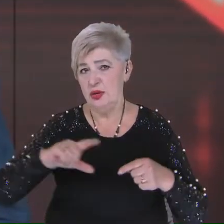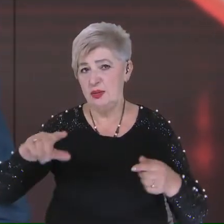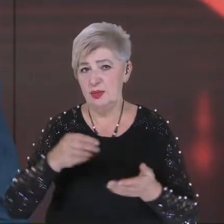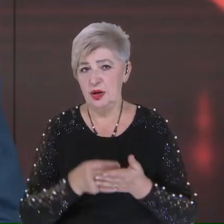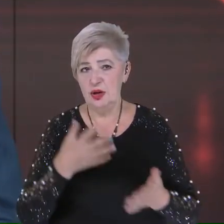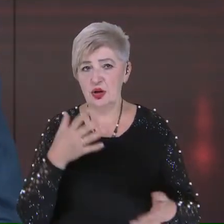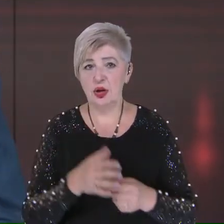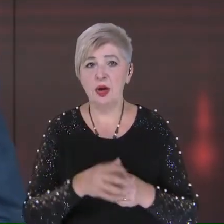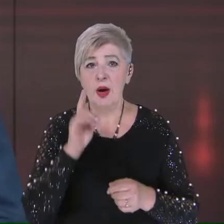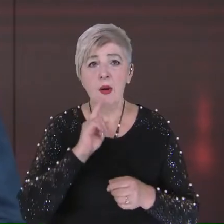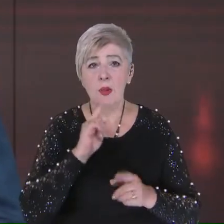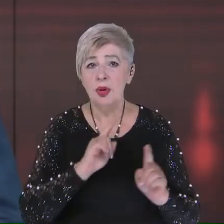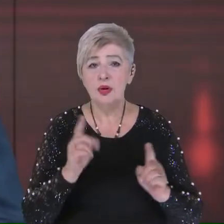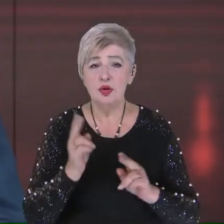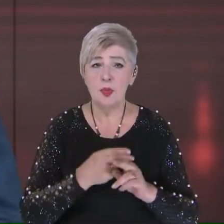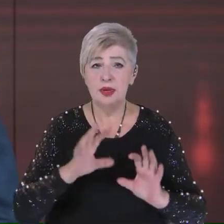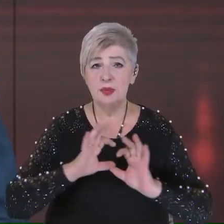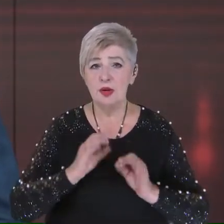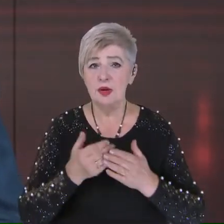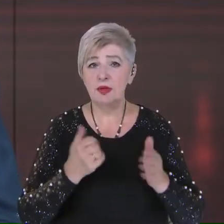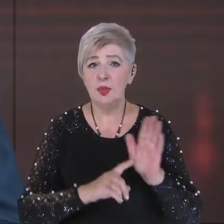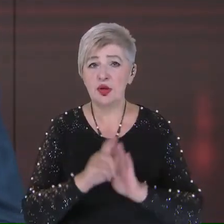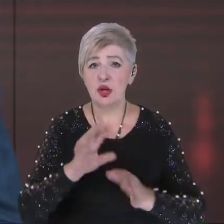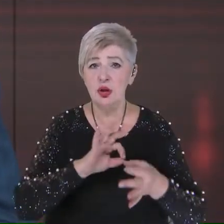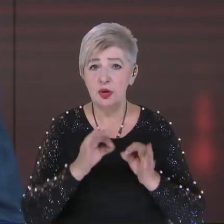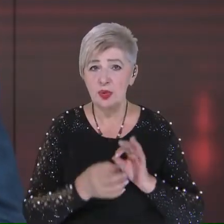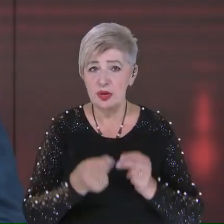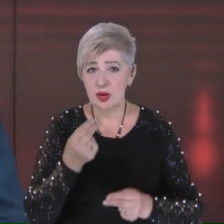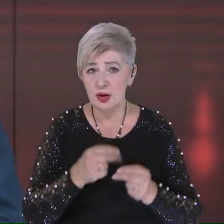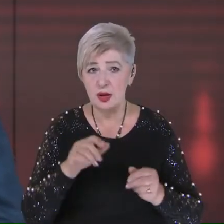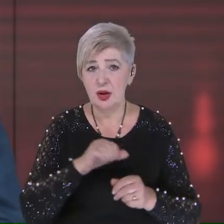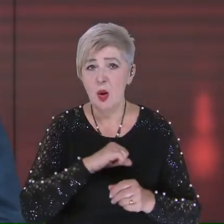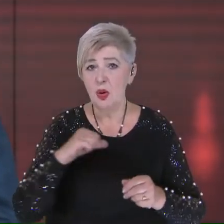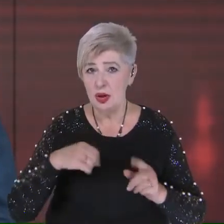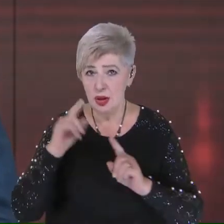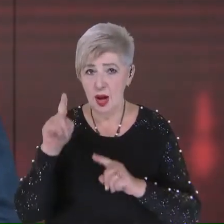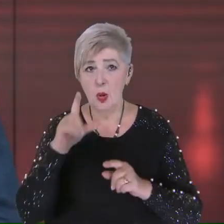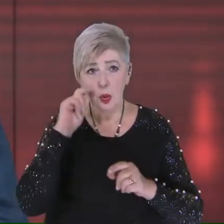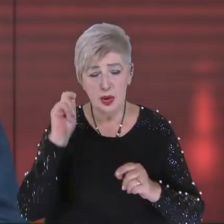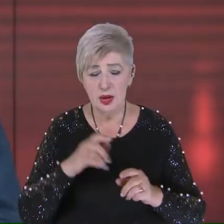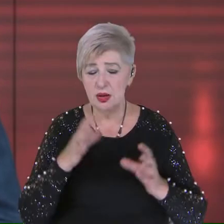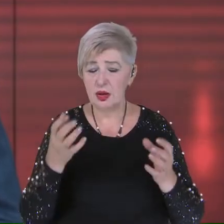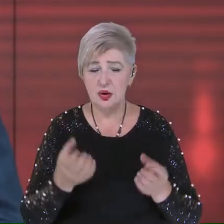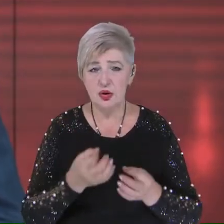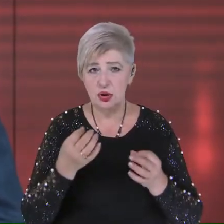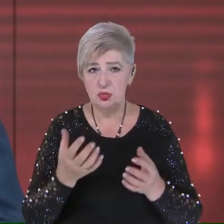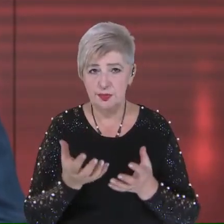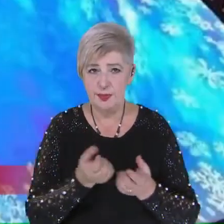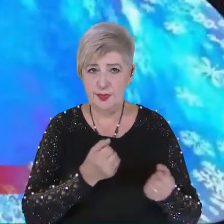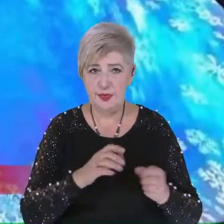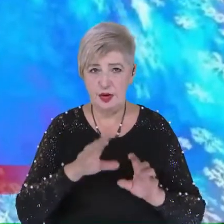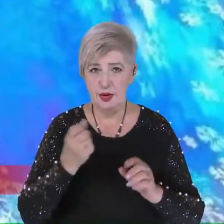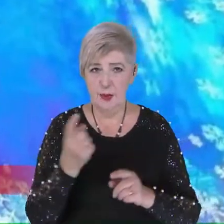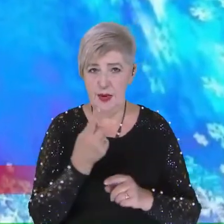Поки що без медалей. Від початку Олімпійських ігор у Китаї українці ще жодного разу не підіймалися на п'єдестал.